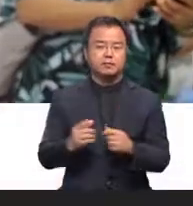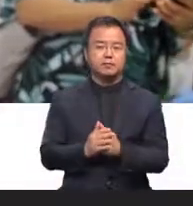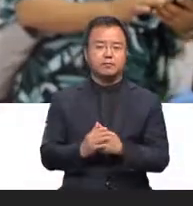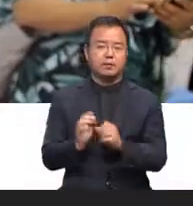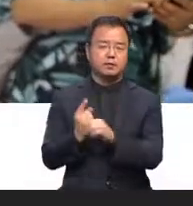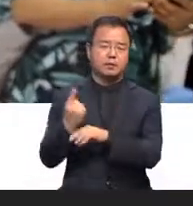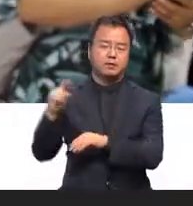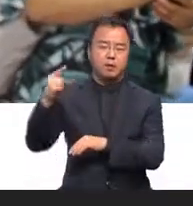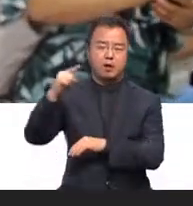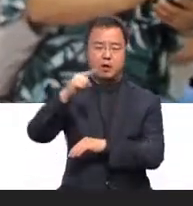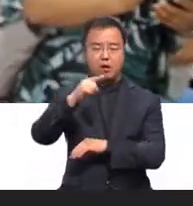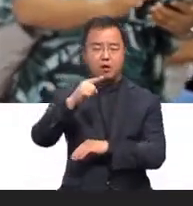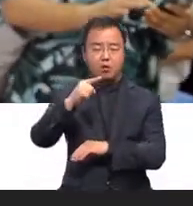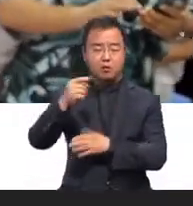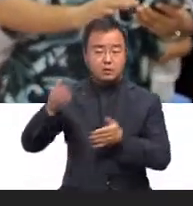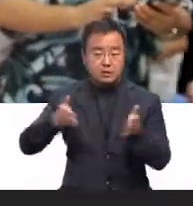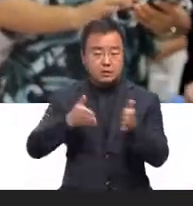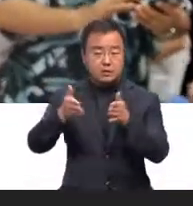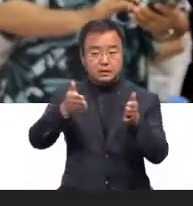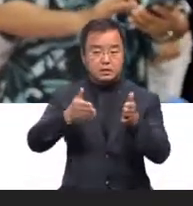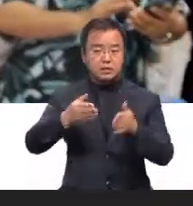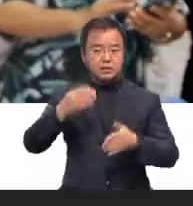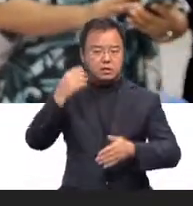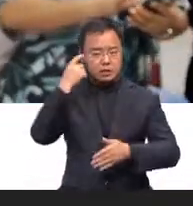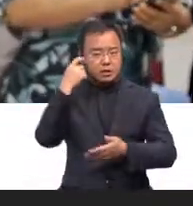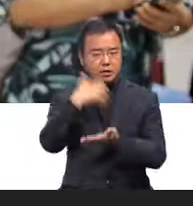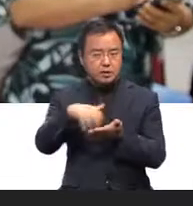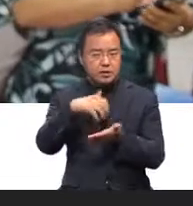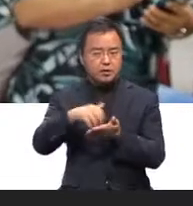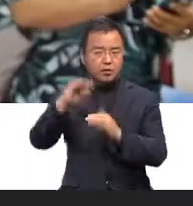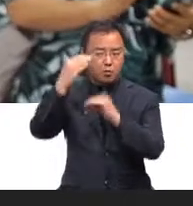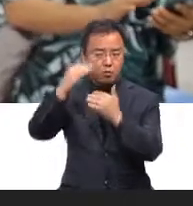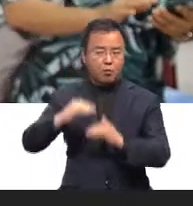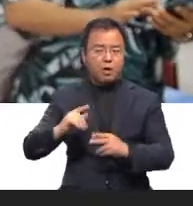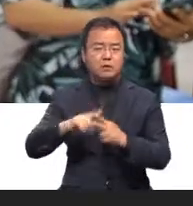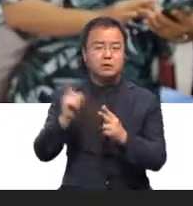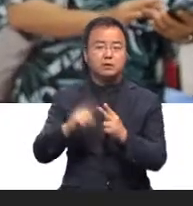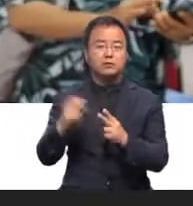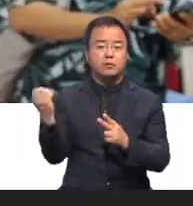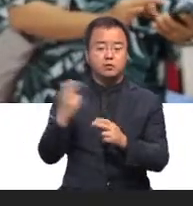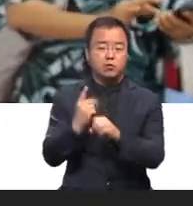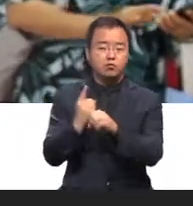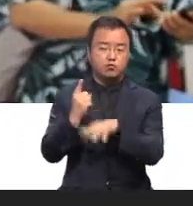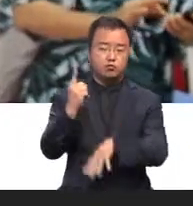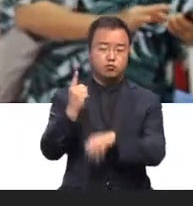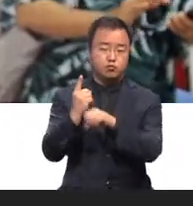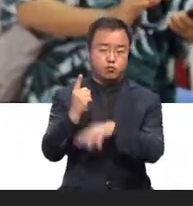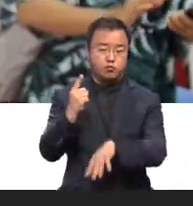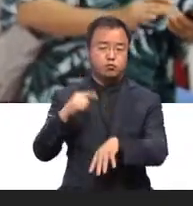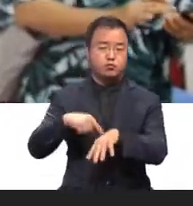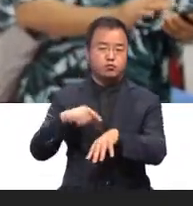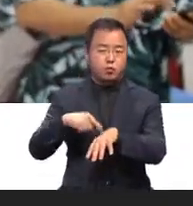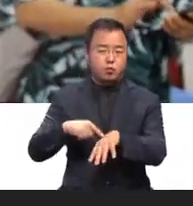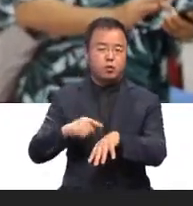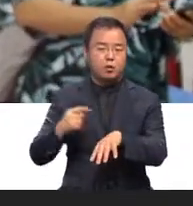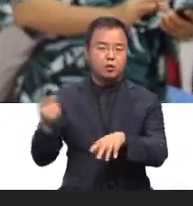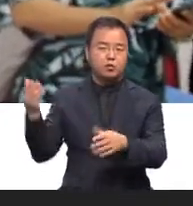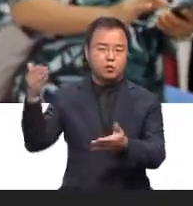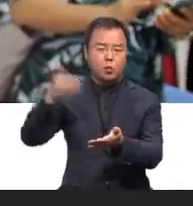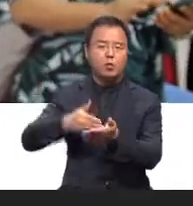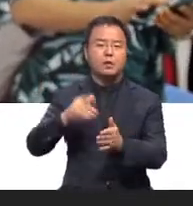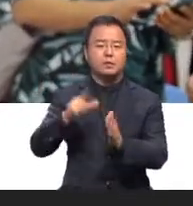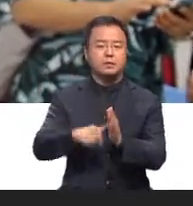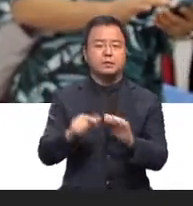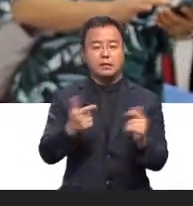탐사선의 궤도를 계산하는 그런 어떤 과정이나 아무래도 이제 추진체가 이제 도달하는 시간